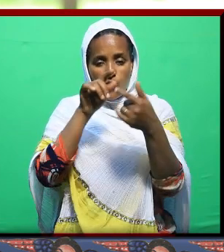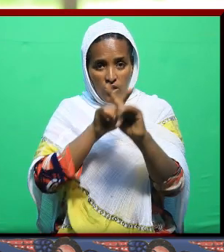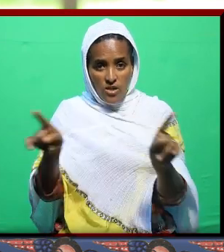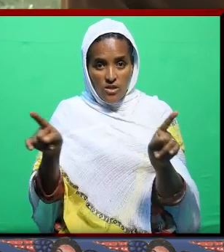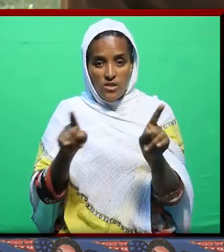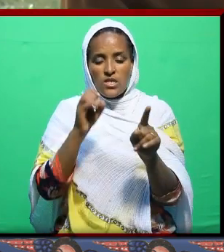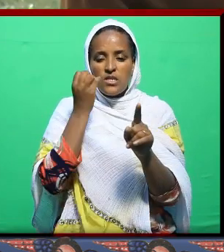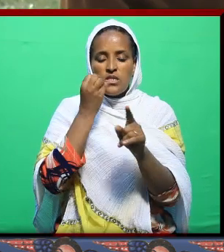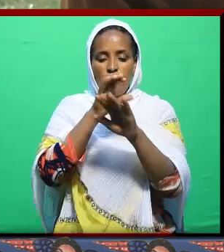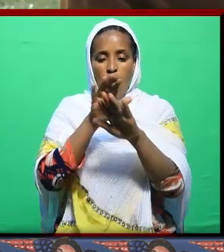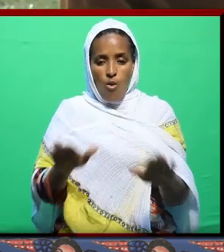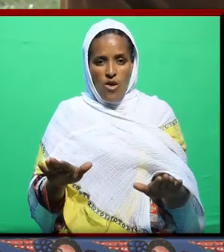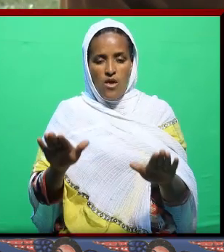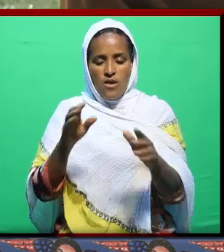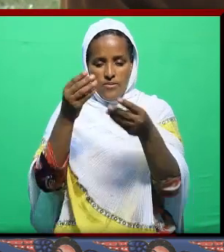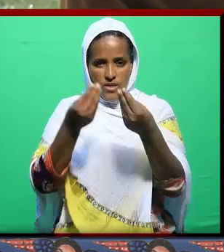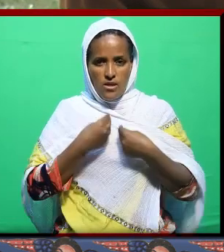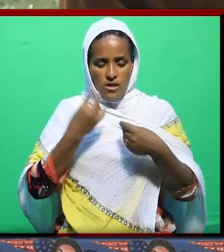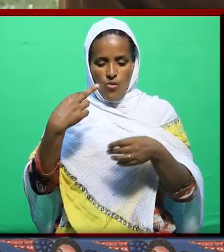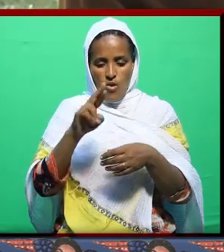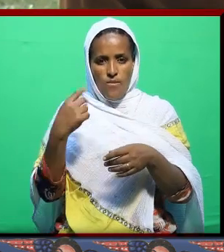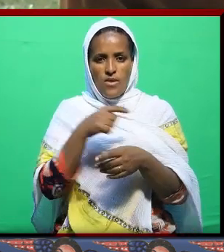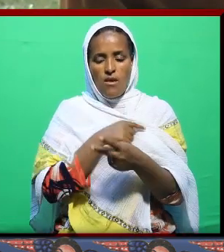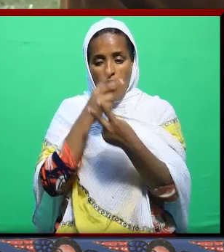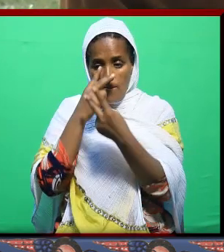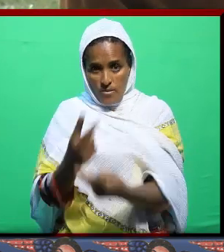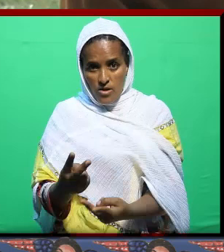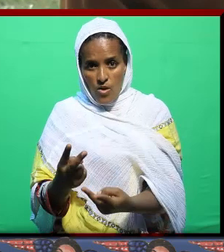ግን ጽማዌ የሚሰጠን ወይም ደግሞ የምናየው